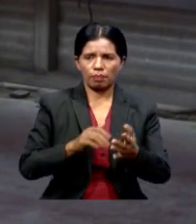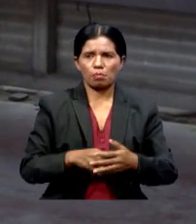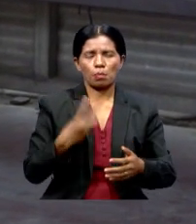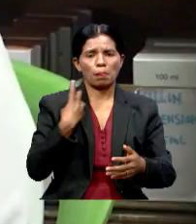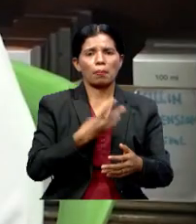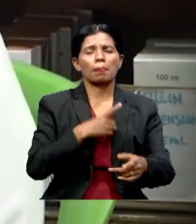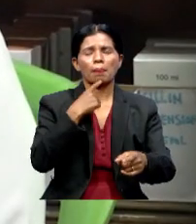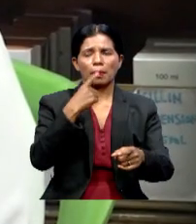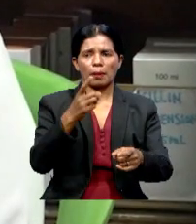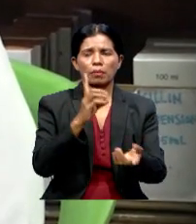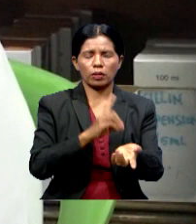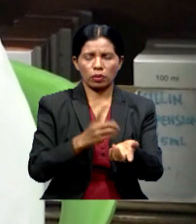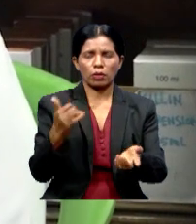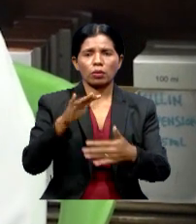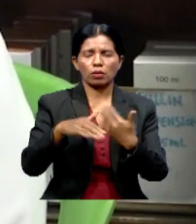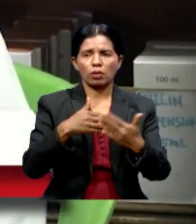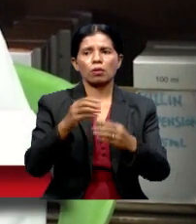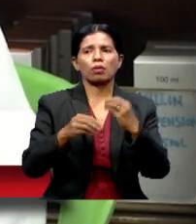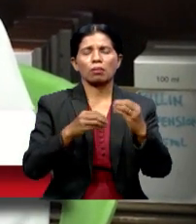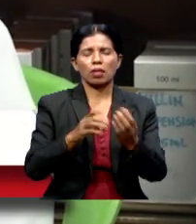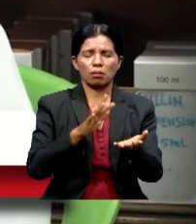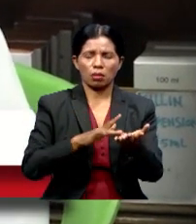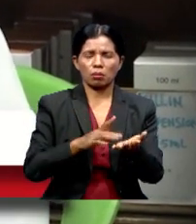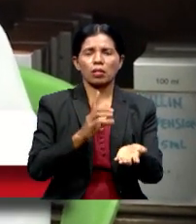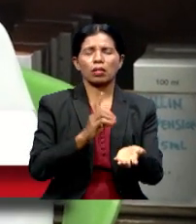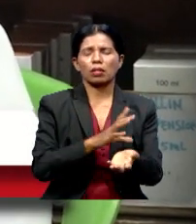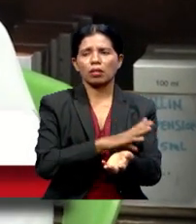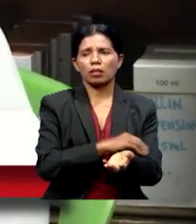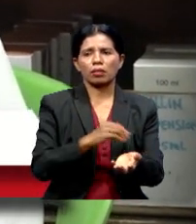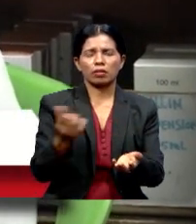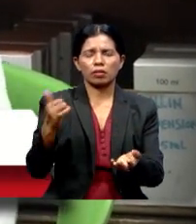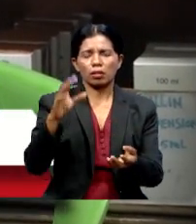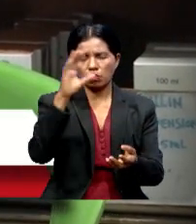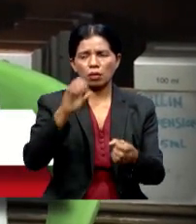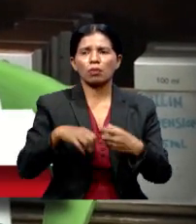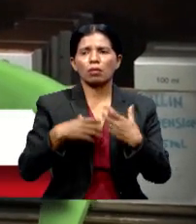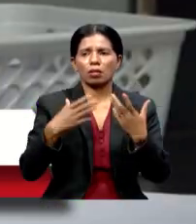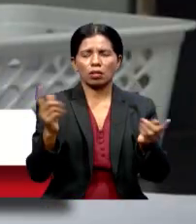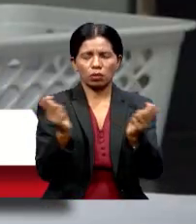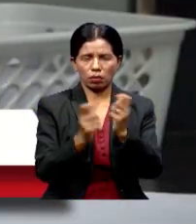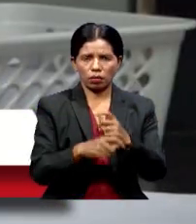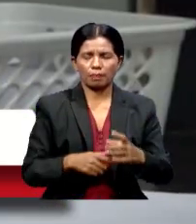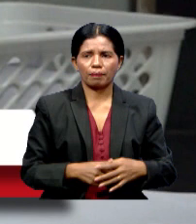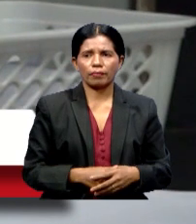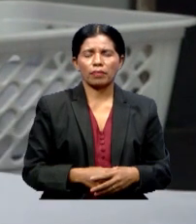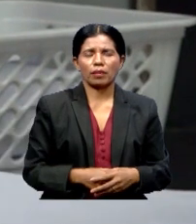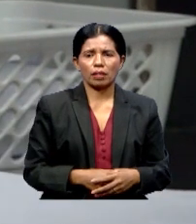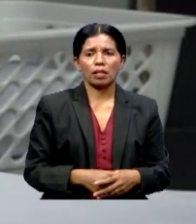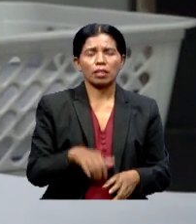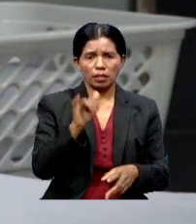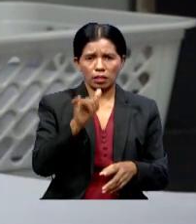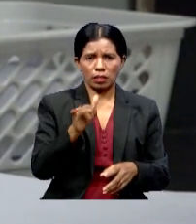kuliah pada doktor sira kona bai moru nebe stok lai ha. Sira mos buka manera hanus at bele troka. Se durante